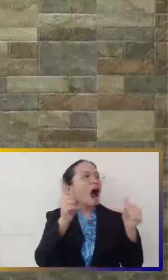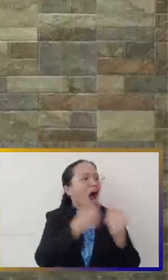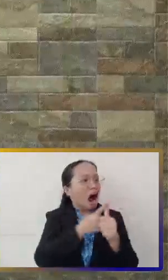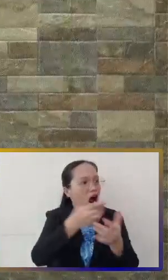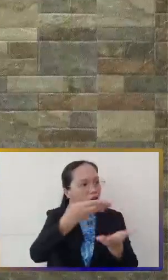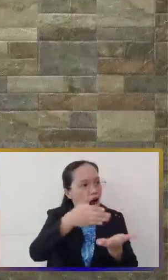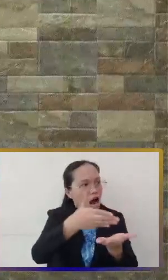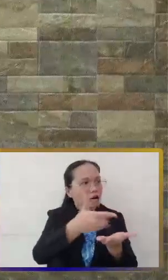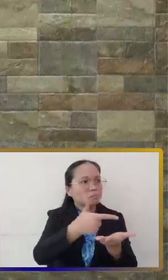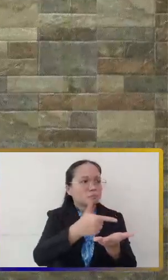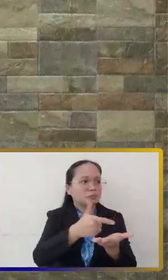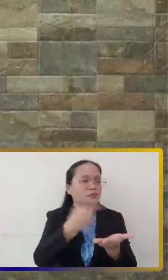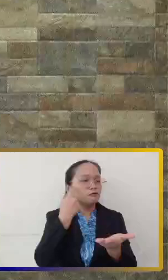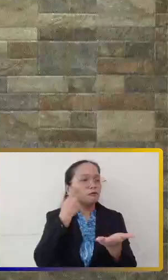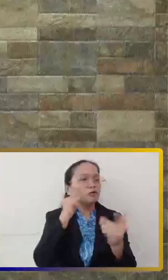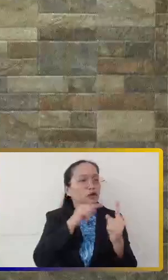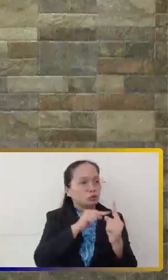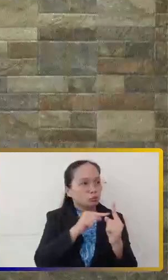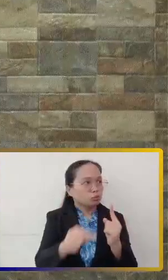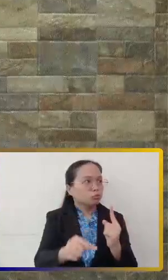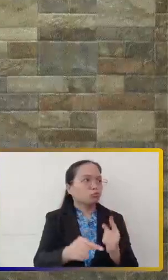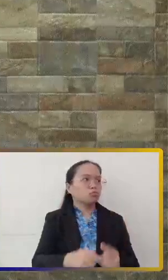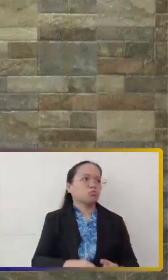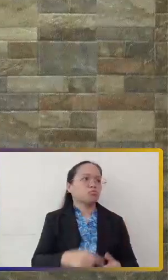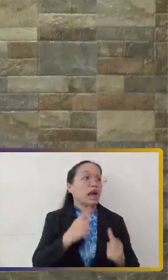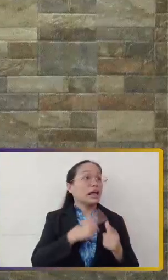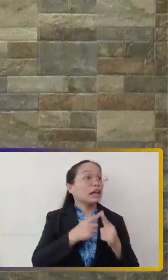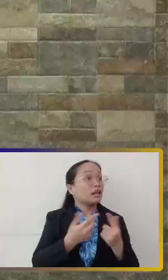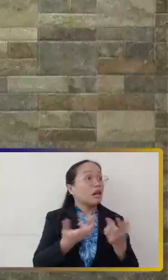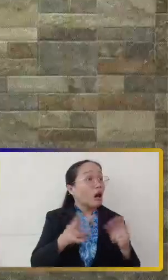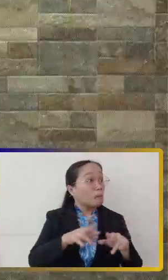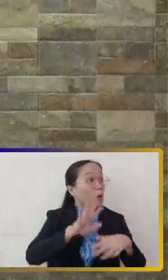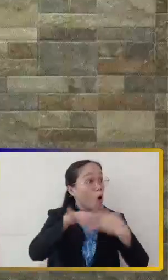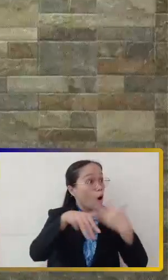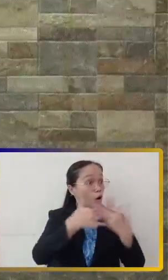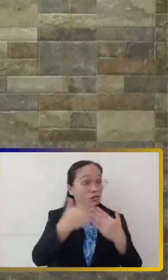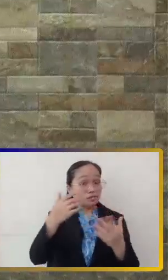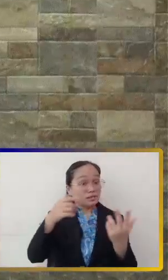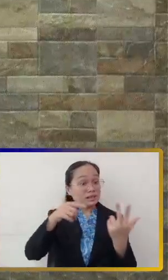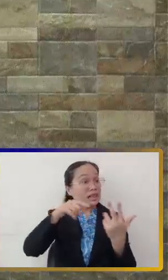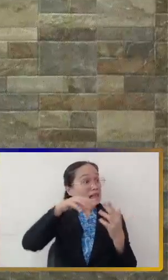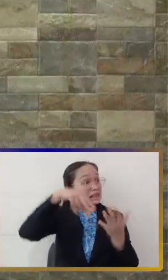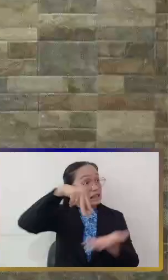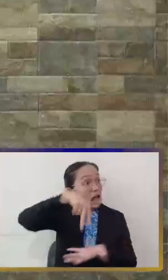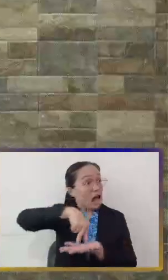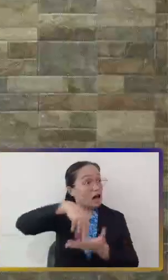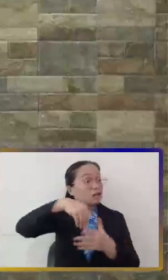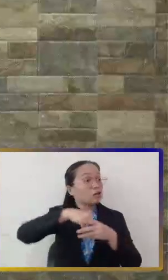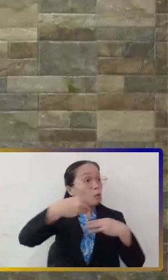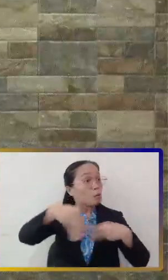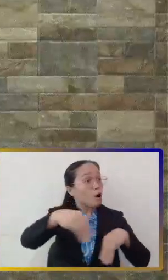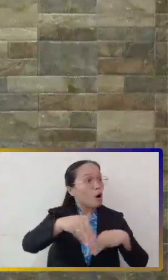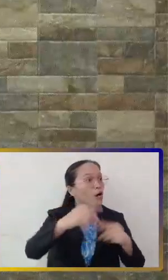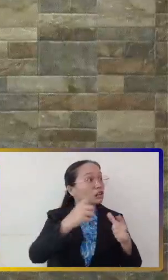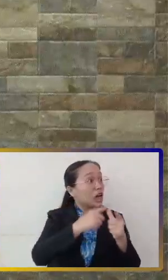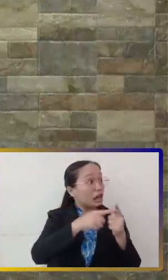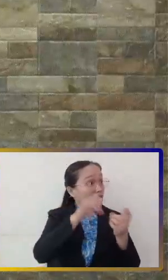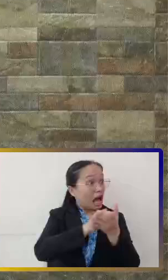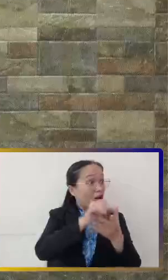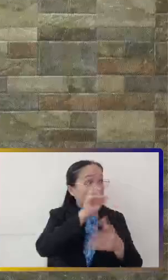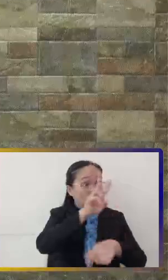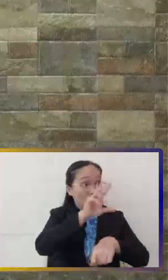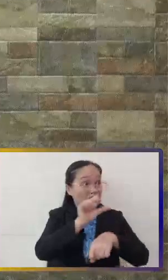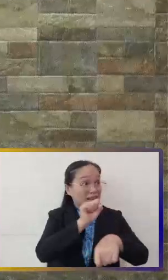you. But I'm telling you, nakatayo kami doon sa mall, sumusunod sila sa